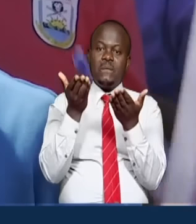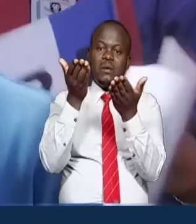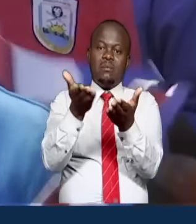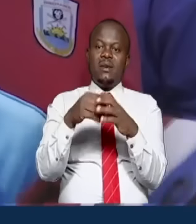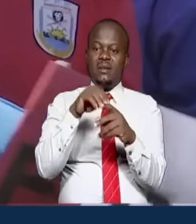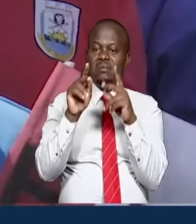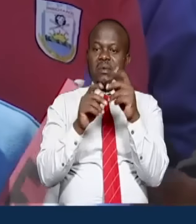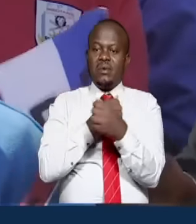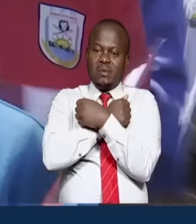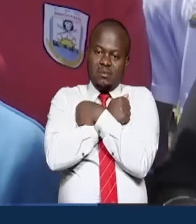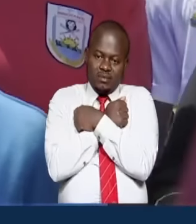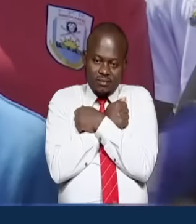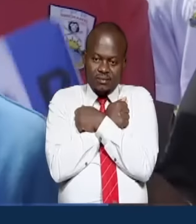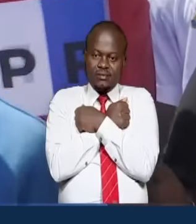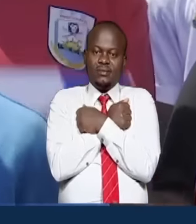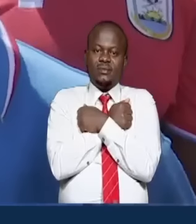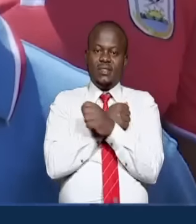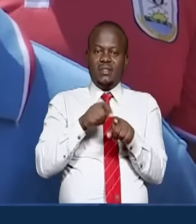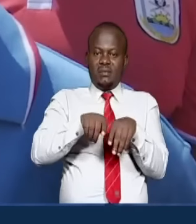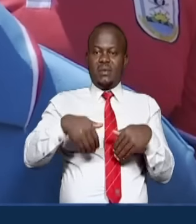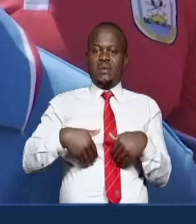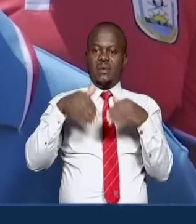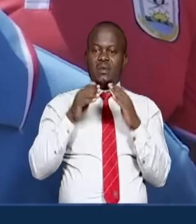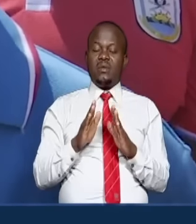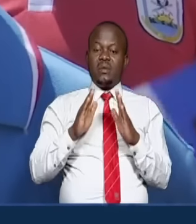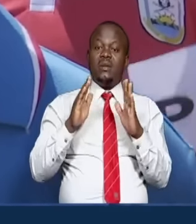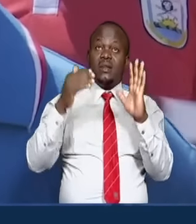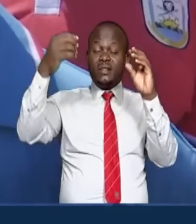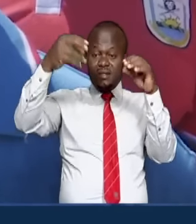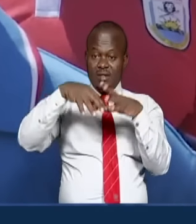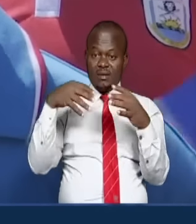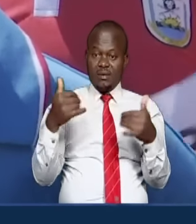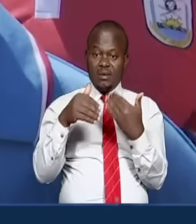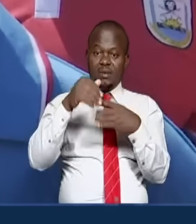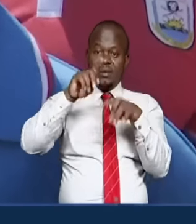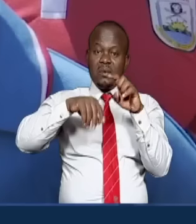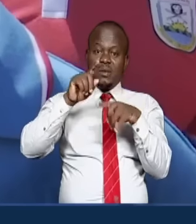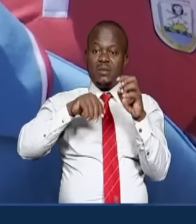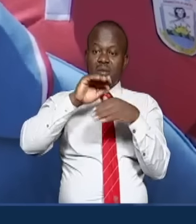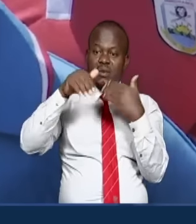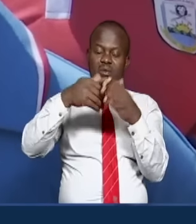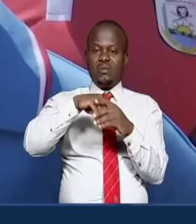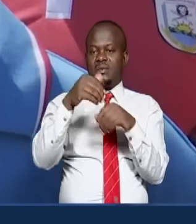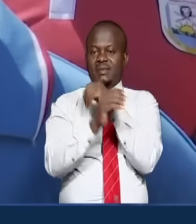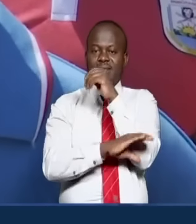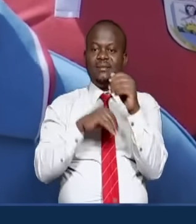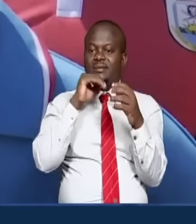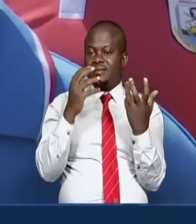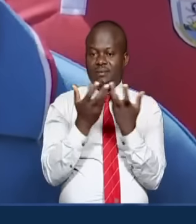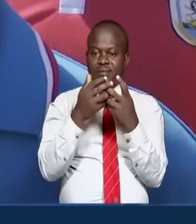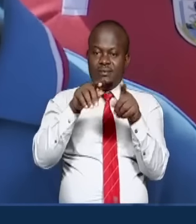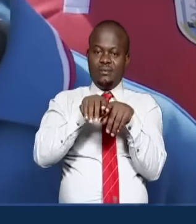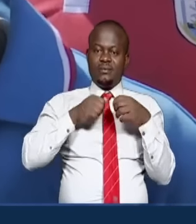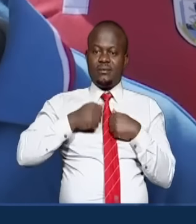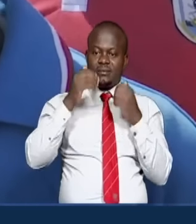bantu bamukunda. Nk'umujeni. Ikigaragara ni uko urebye politike zanjye mu mahanga ntabwo zisa n'izo mu